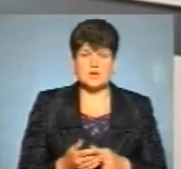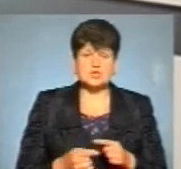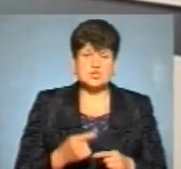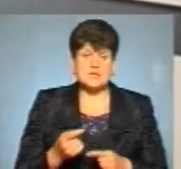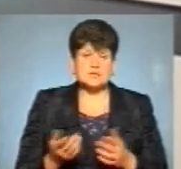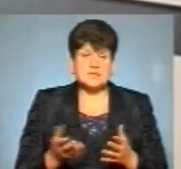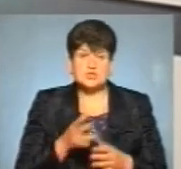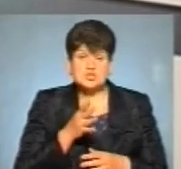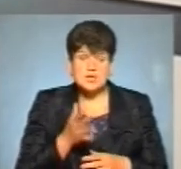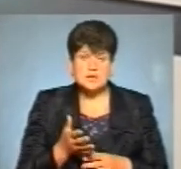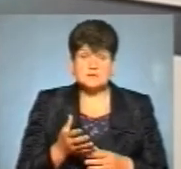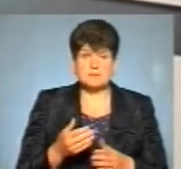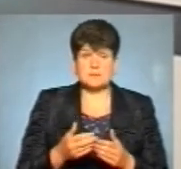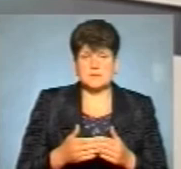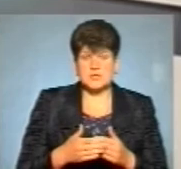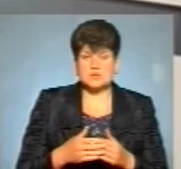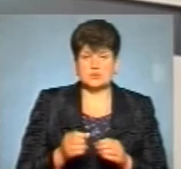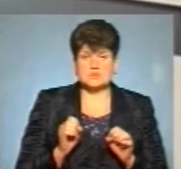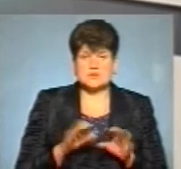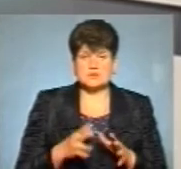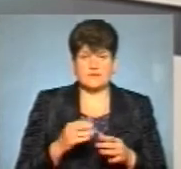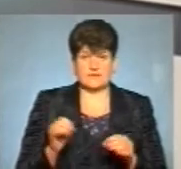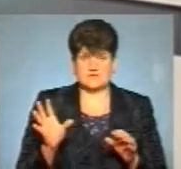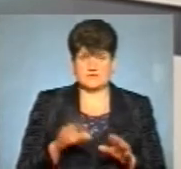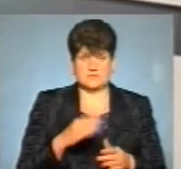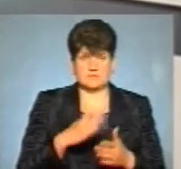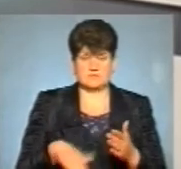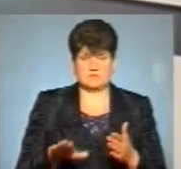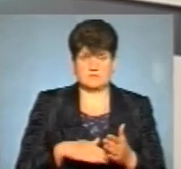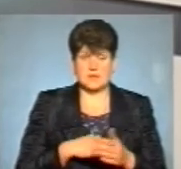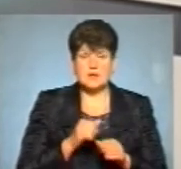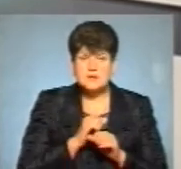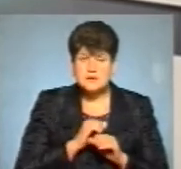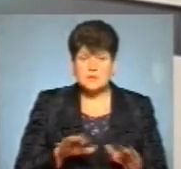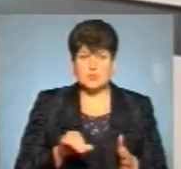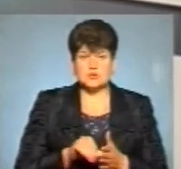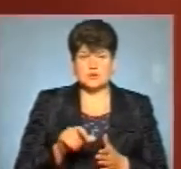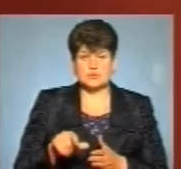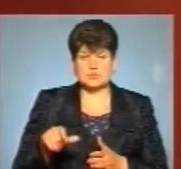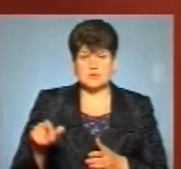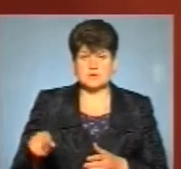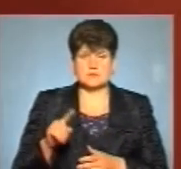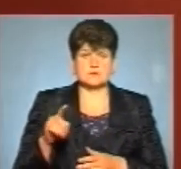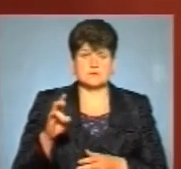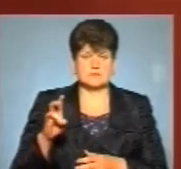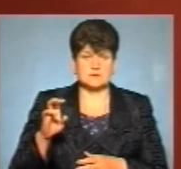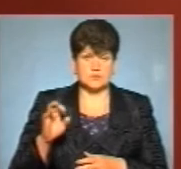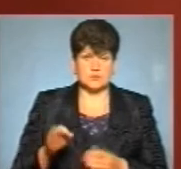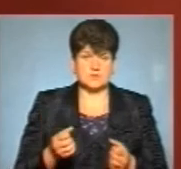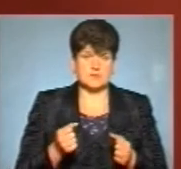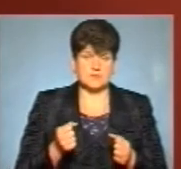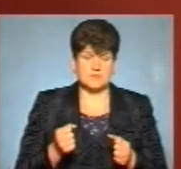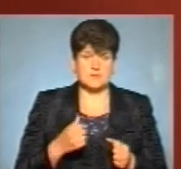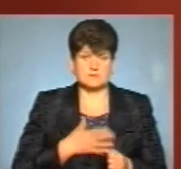певний період, ближче вже до здачі, усе відміняється. Тобто не можна і самих учасників зовнішнього незалежного оцінювання тримати в